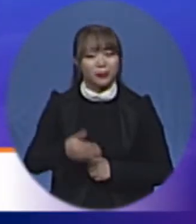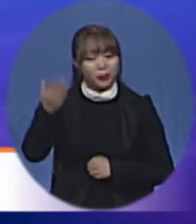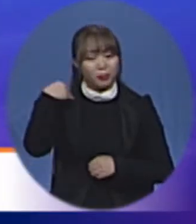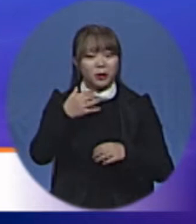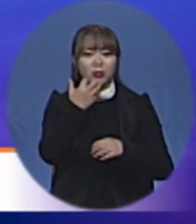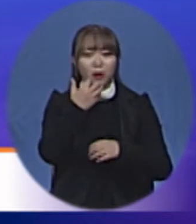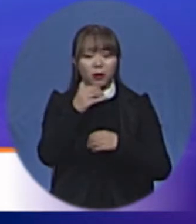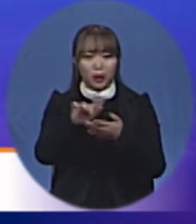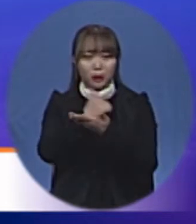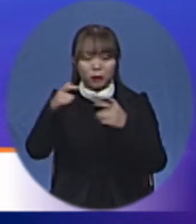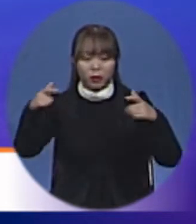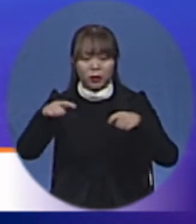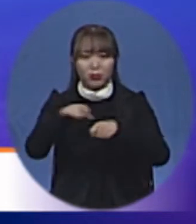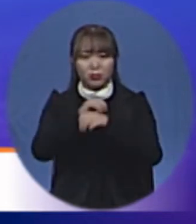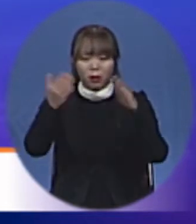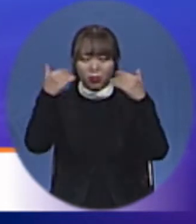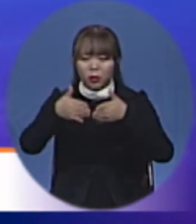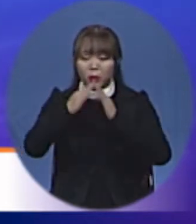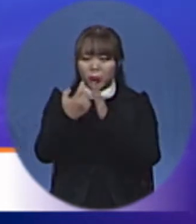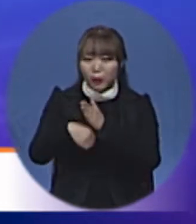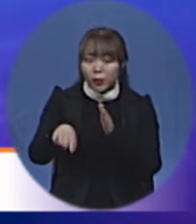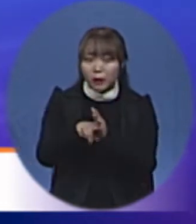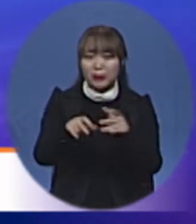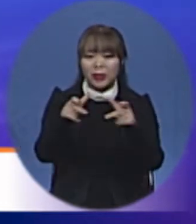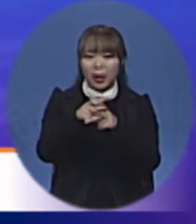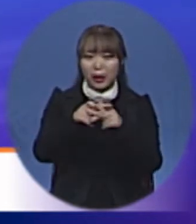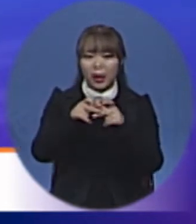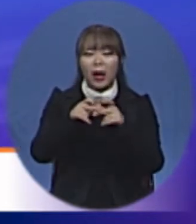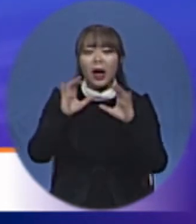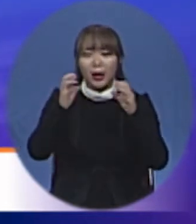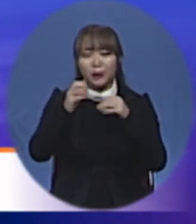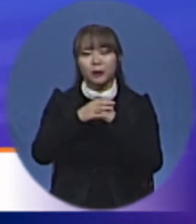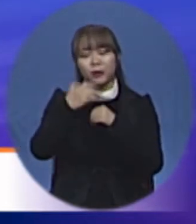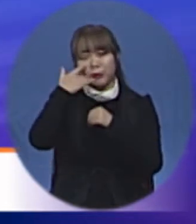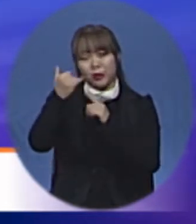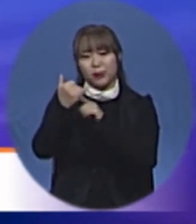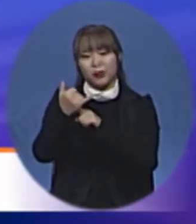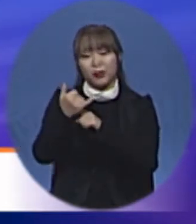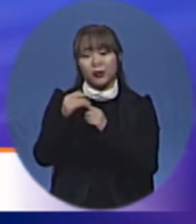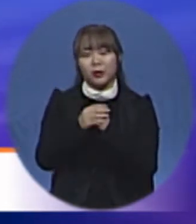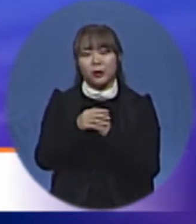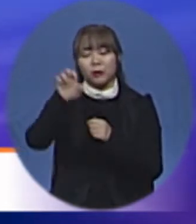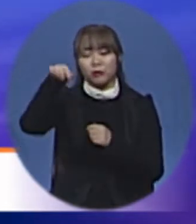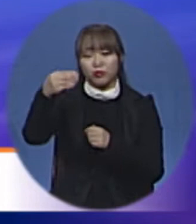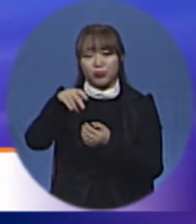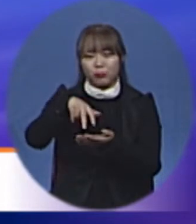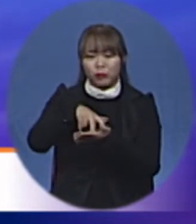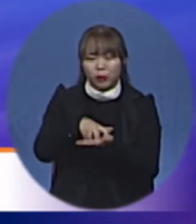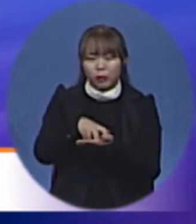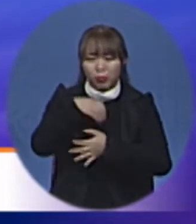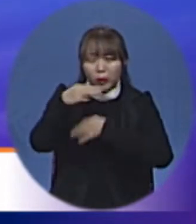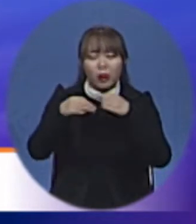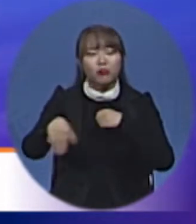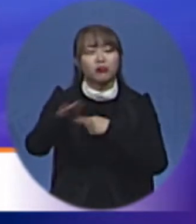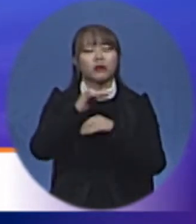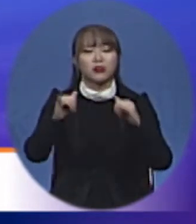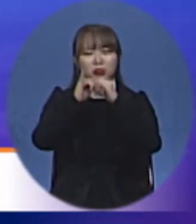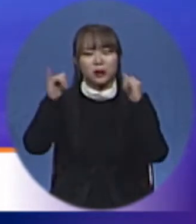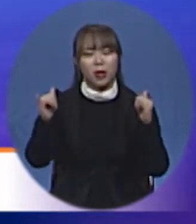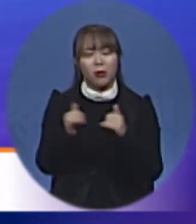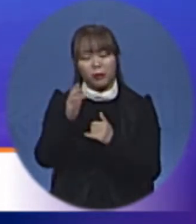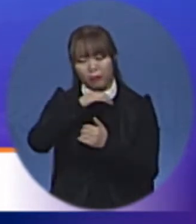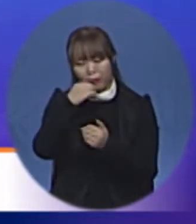지난달 서울 강서구에서 특수학교 설립을 위한 장애아동 학부모들의 이른바 무릎 호소가 우리 사회에 큰